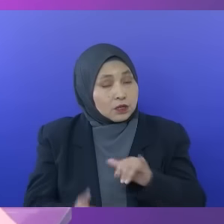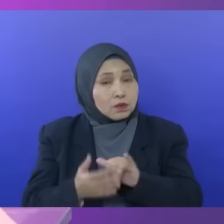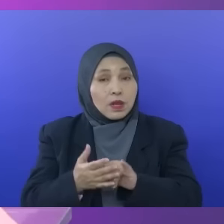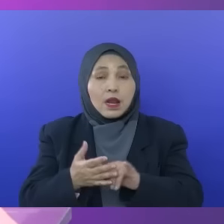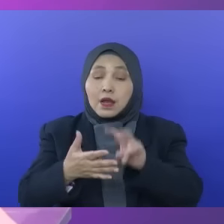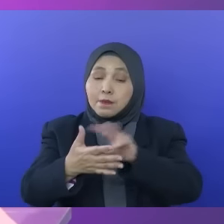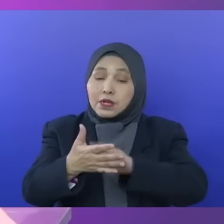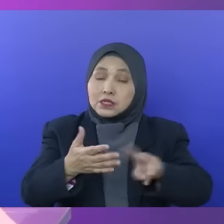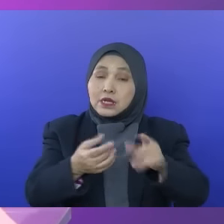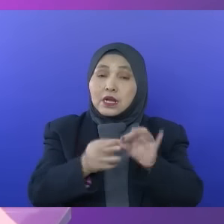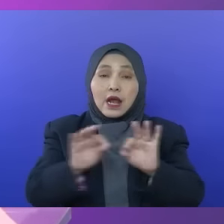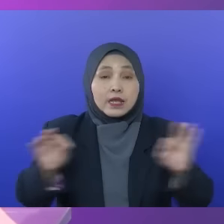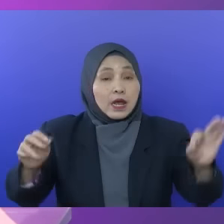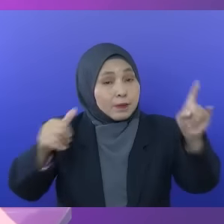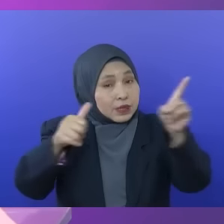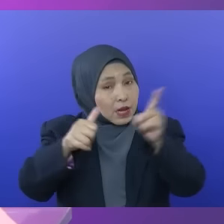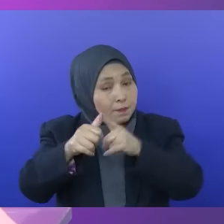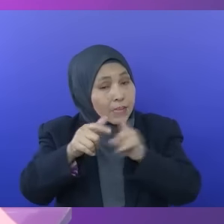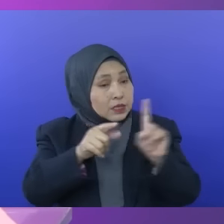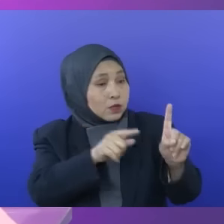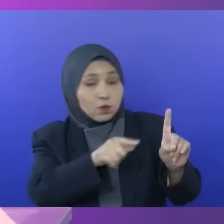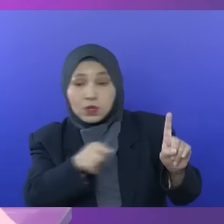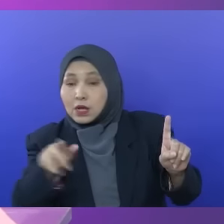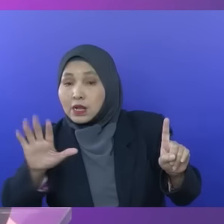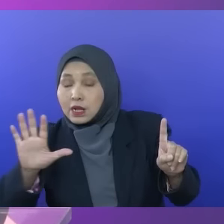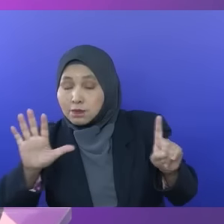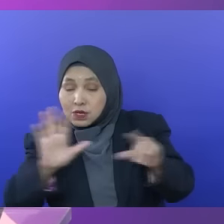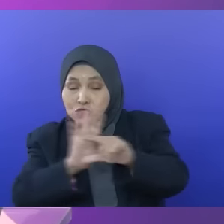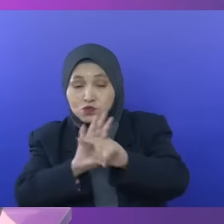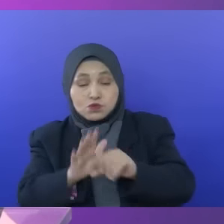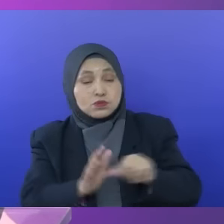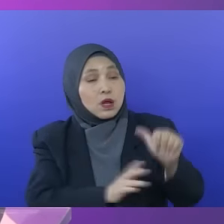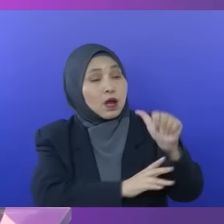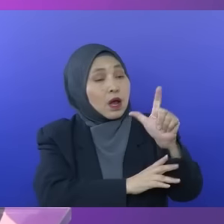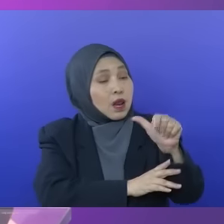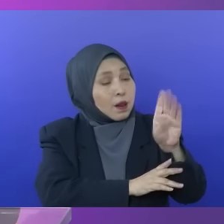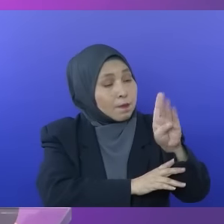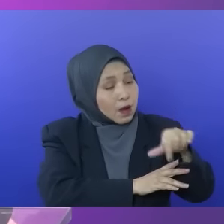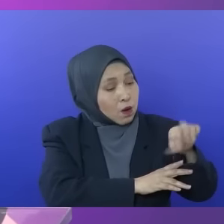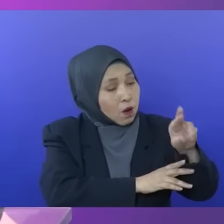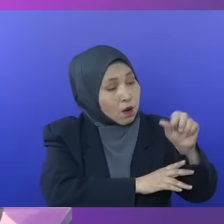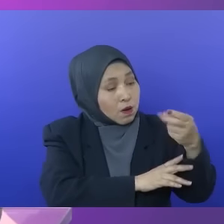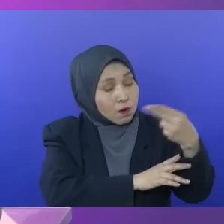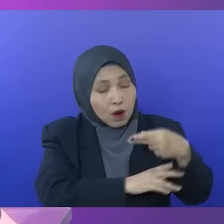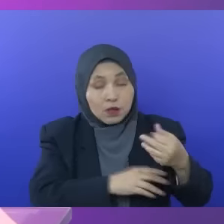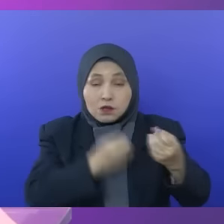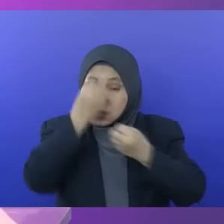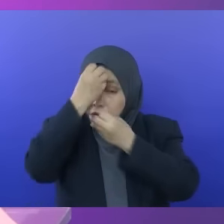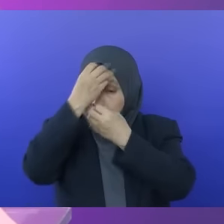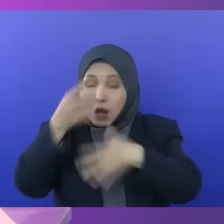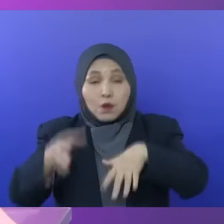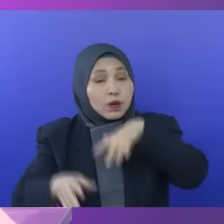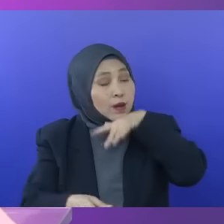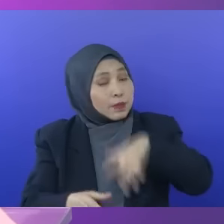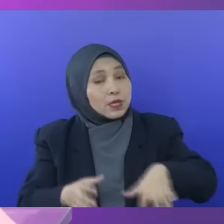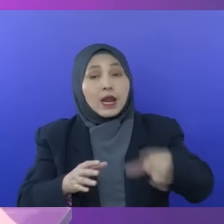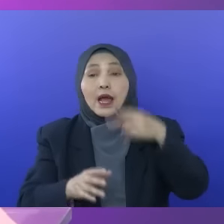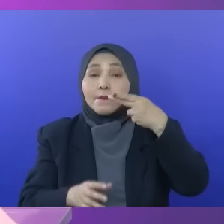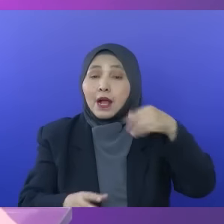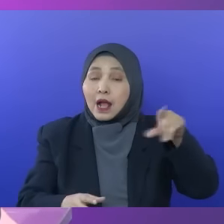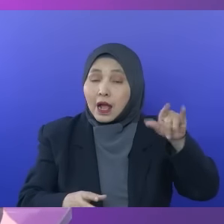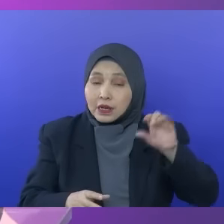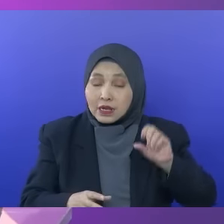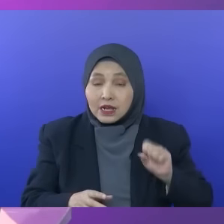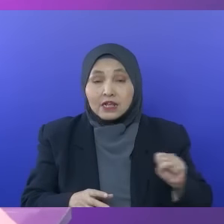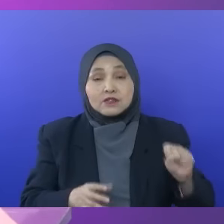ayat yang pertama hingga ayat yang kelima daripada surah al-baqarah yaitu surah yang dimaklumkan Nabi dalam hadis misalnya di dalam